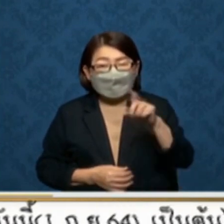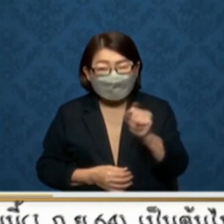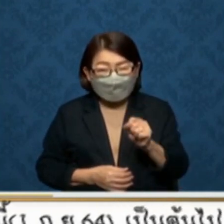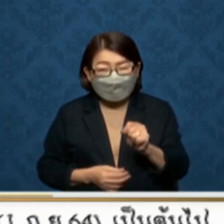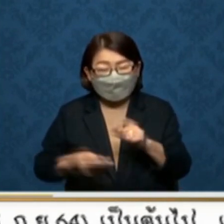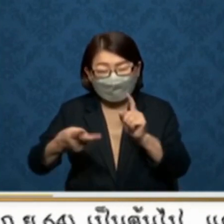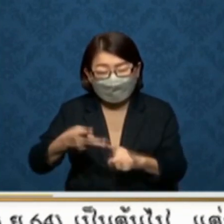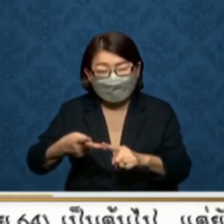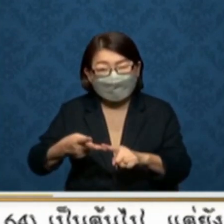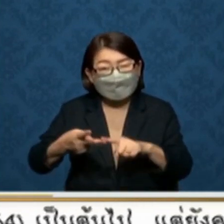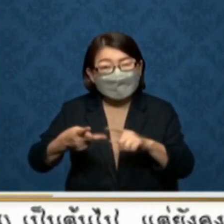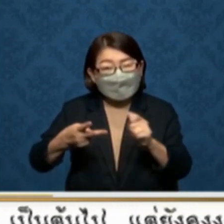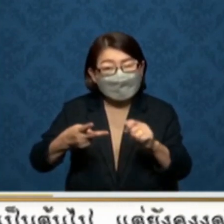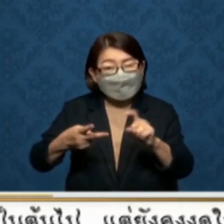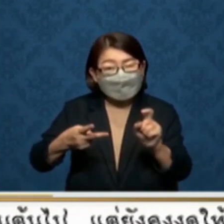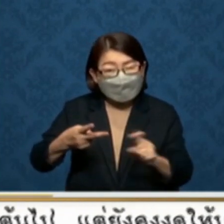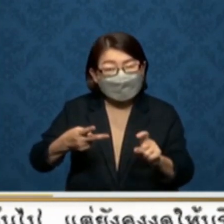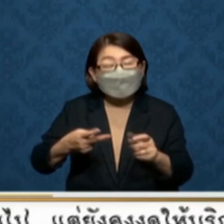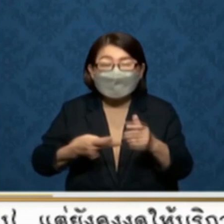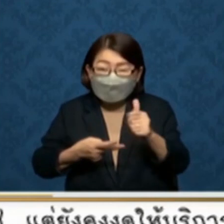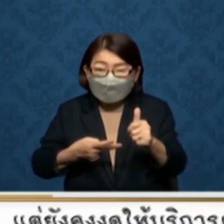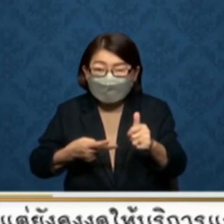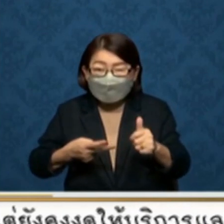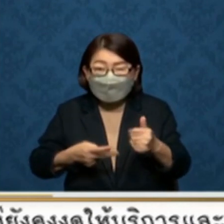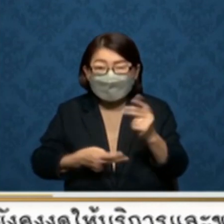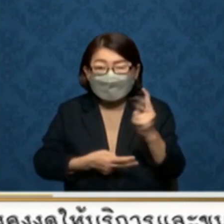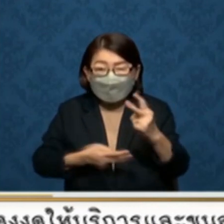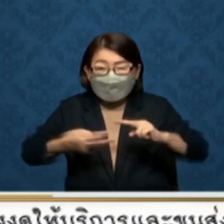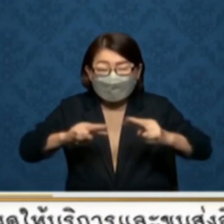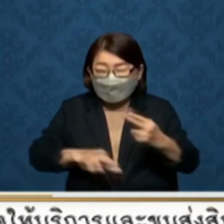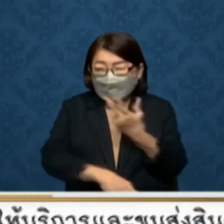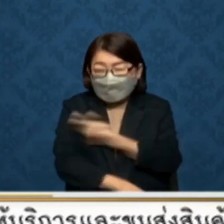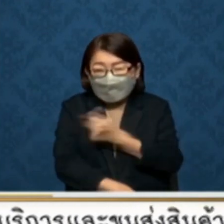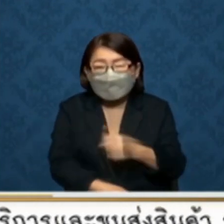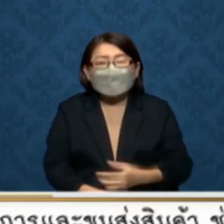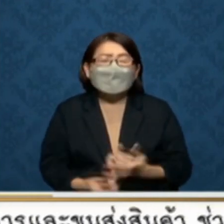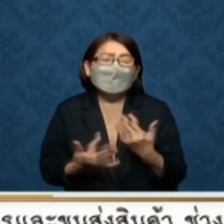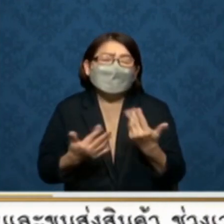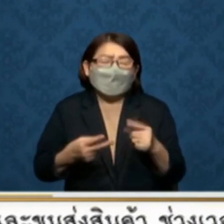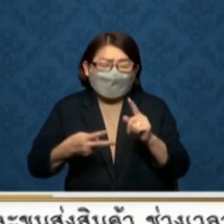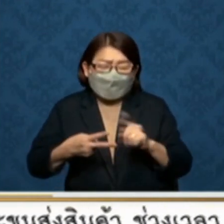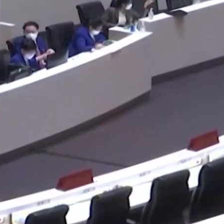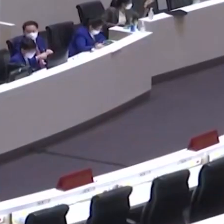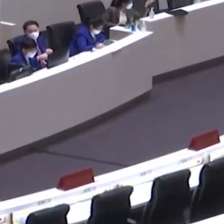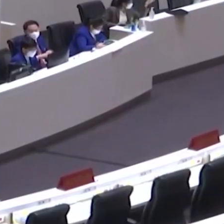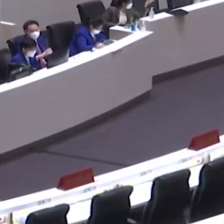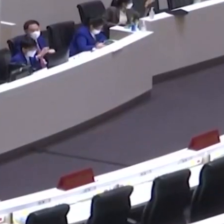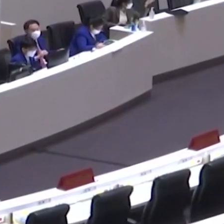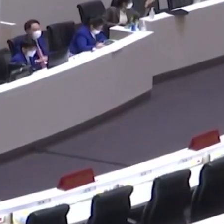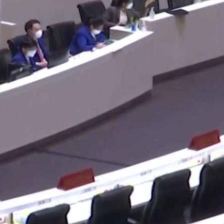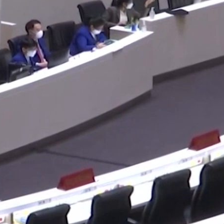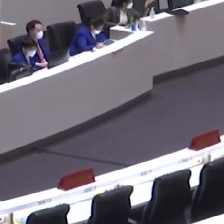าเถอะท่านก็ว่าอย่างนั้นนะคะส่วนพรรคร่วมรัฐบาลมีพรรคไหนยังไงมั่งเสียงจะแตกหรือเปล่าก็ไม่รู้นะคะไปเช็คกัน